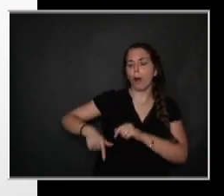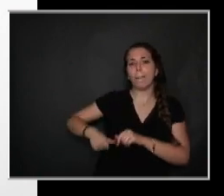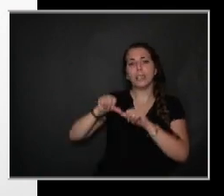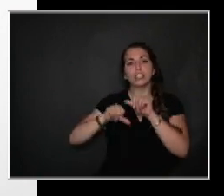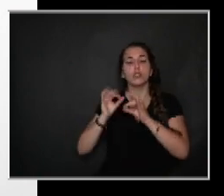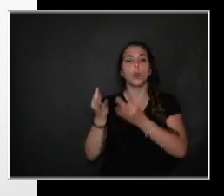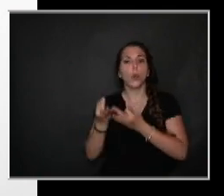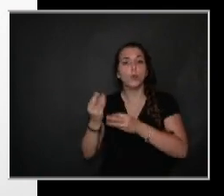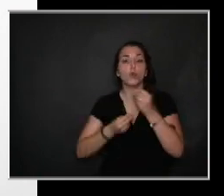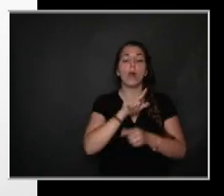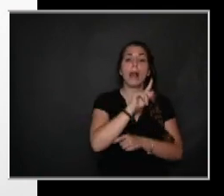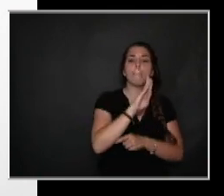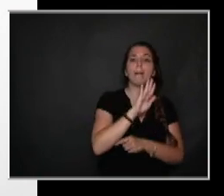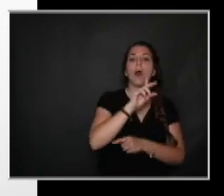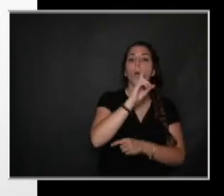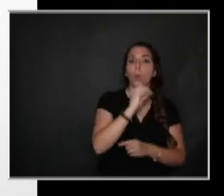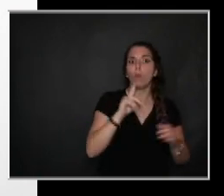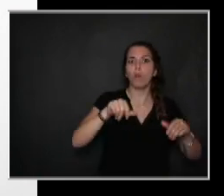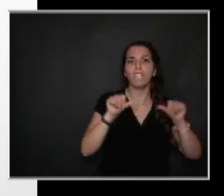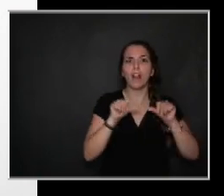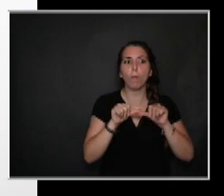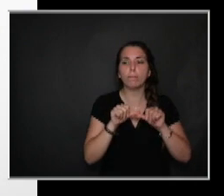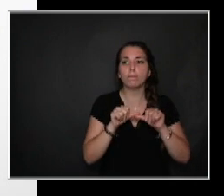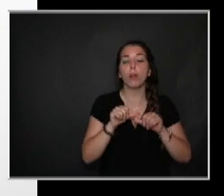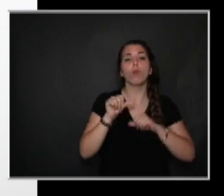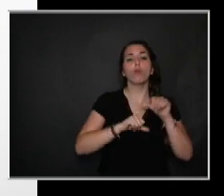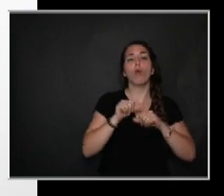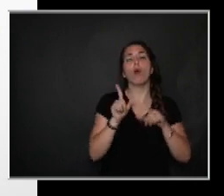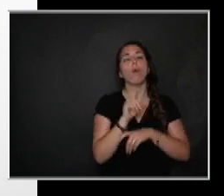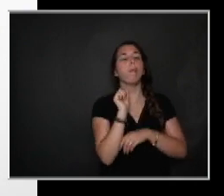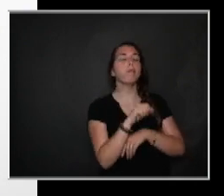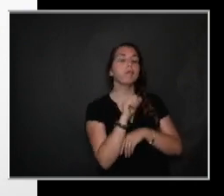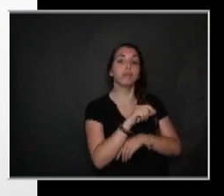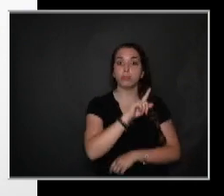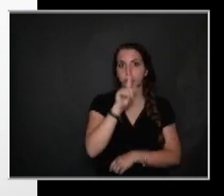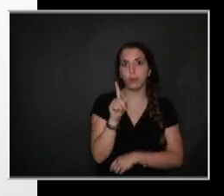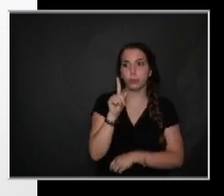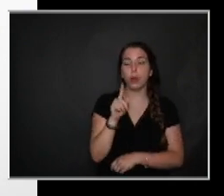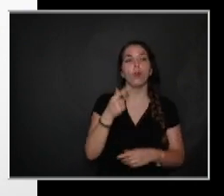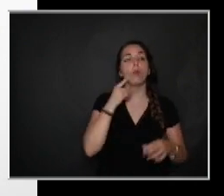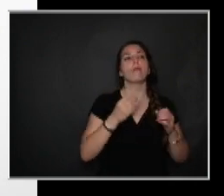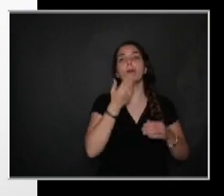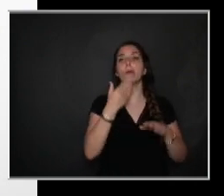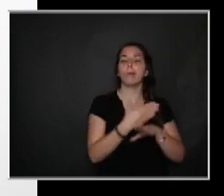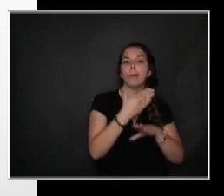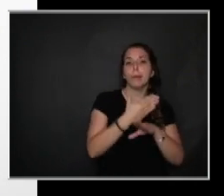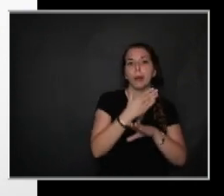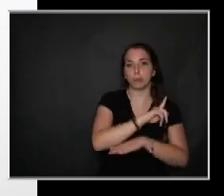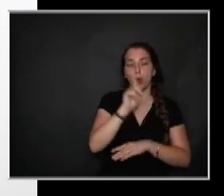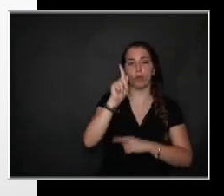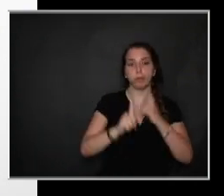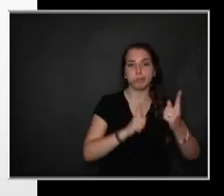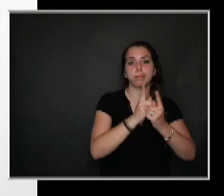faire la première fois? Alors, il ne faut jamais négliger une douleur, hein, quelle qu'elle soit, se dire ça va passer, il faut consulter son médecin